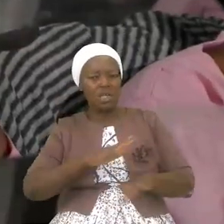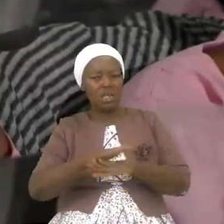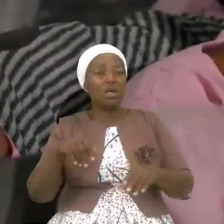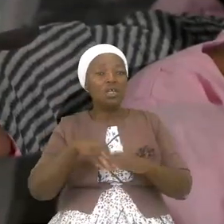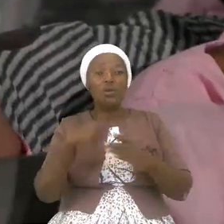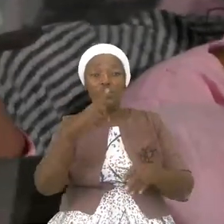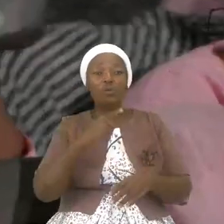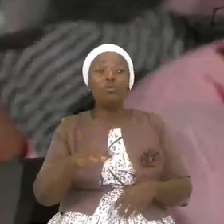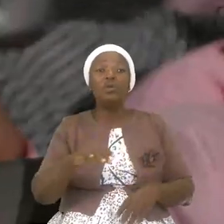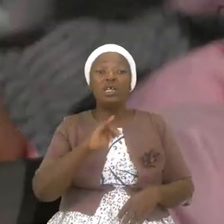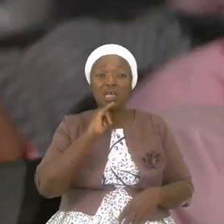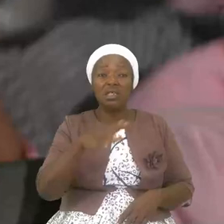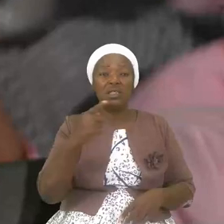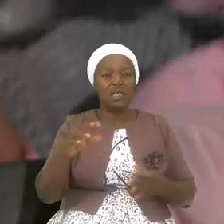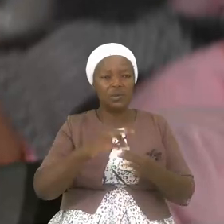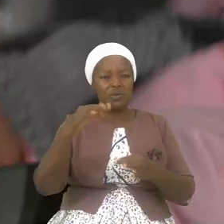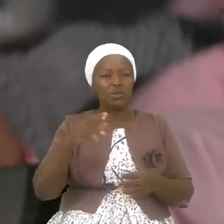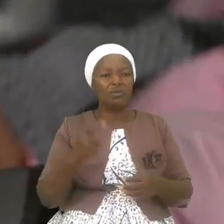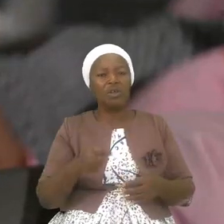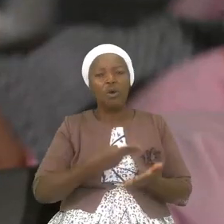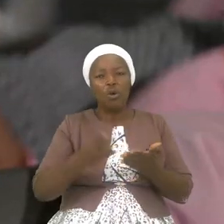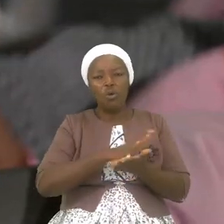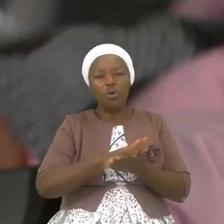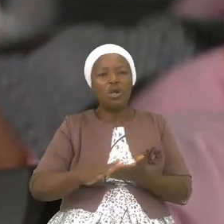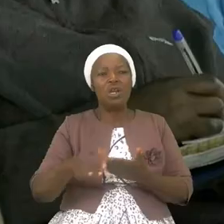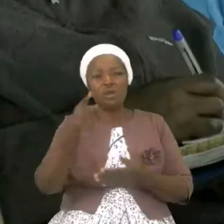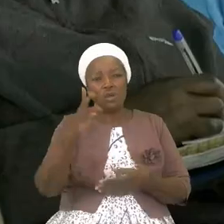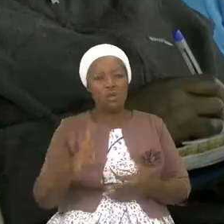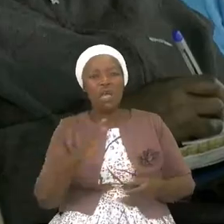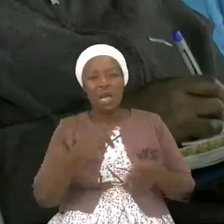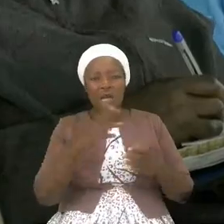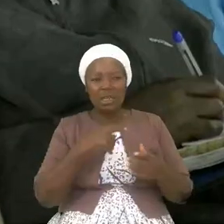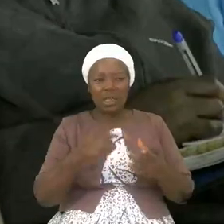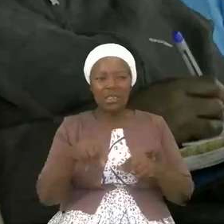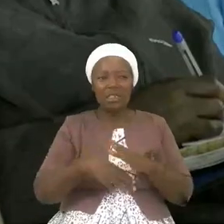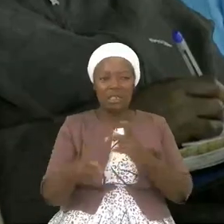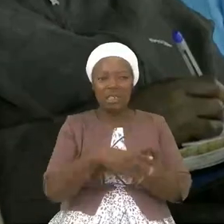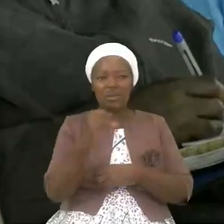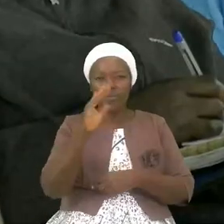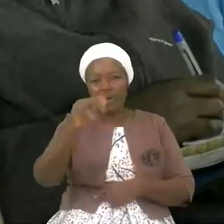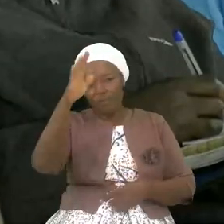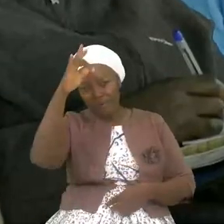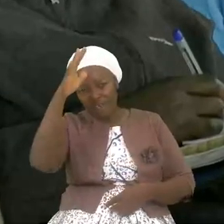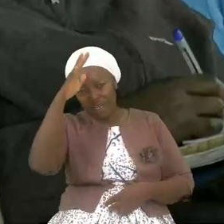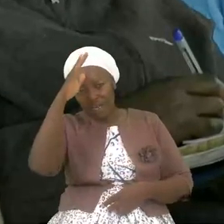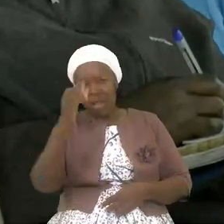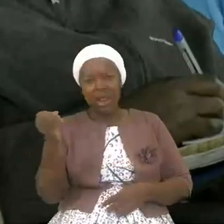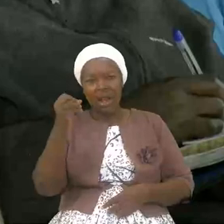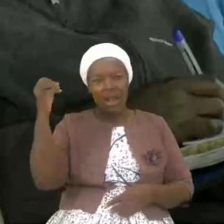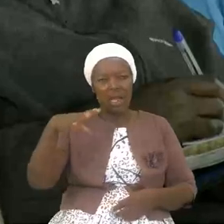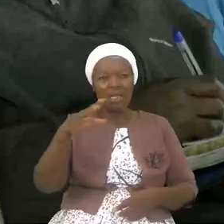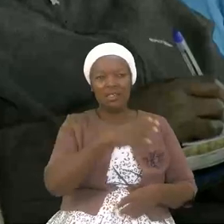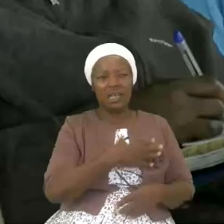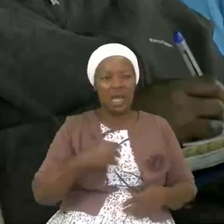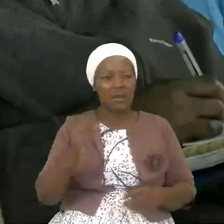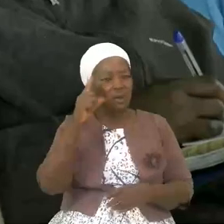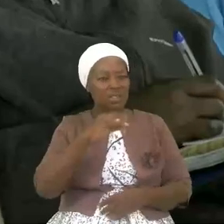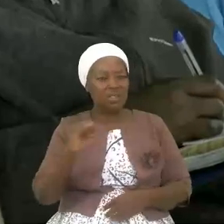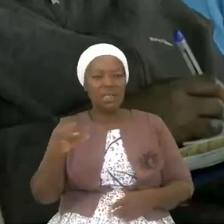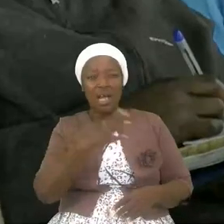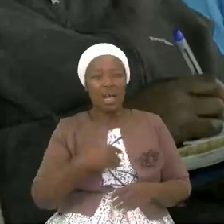en lui l'esprit des dieux saints. Et du temps de ton père, on trouva chez lui des lumières,